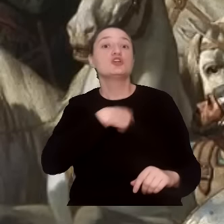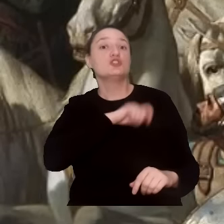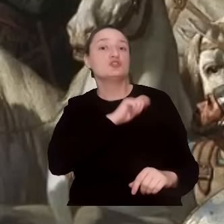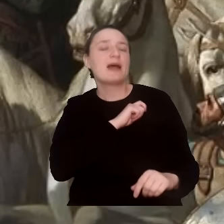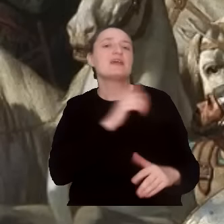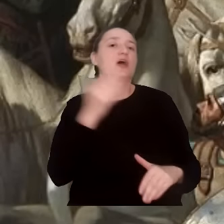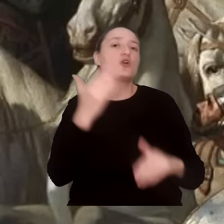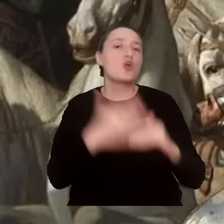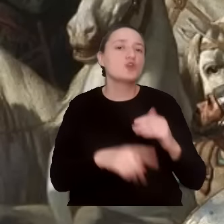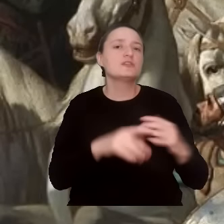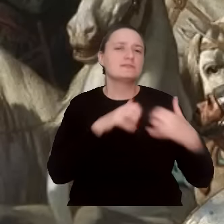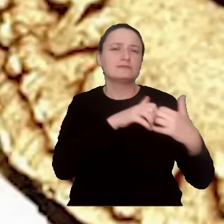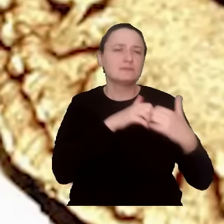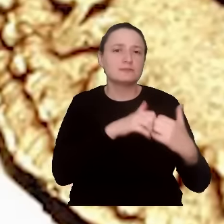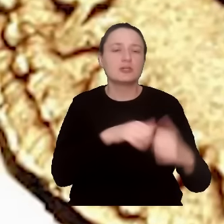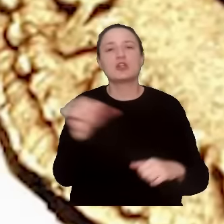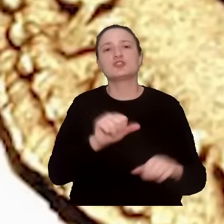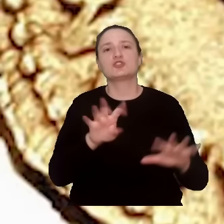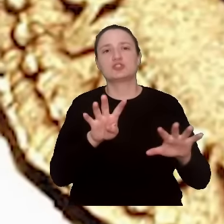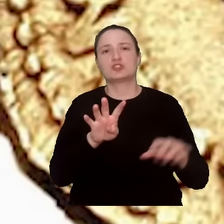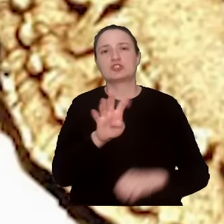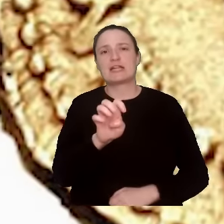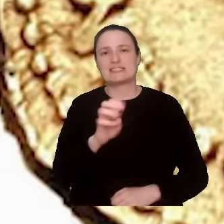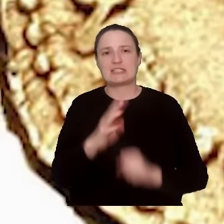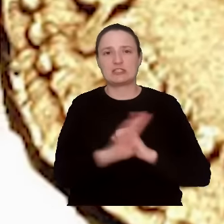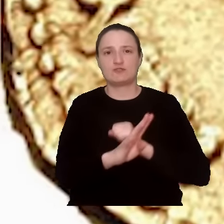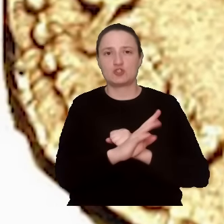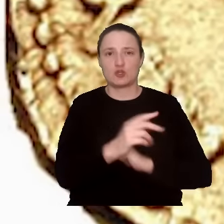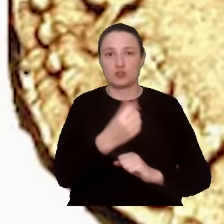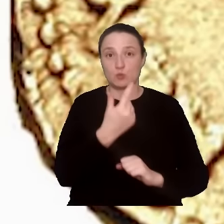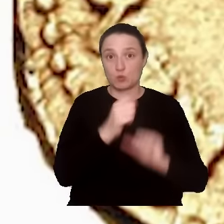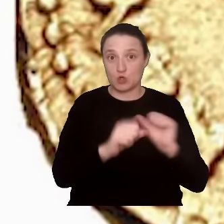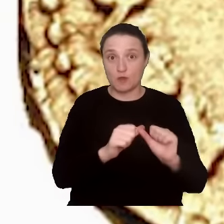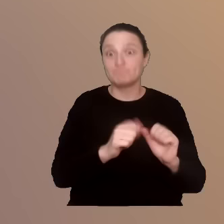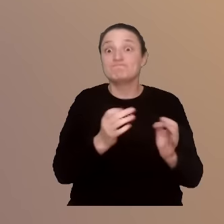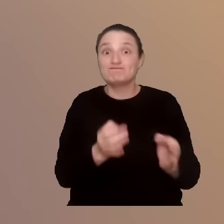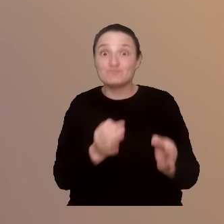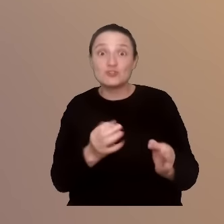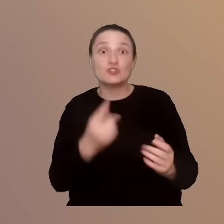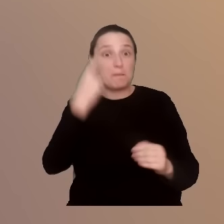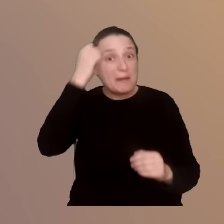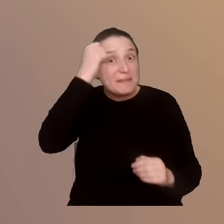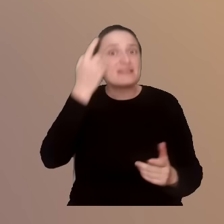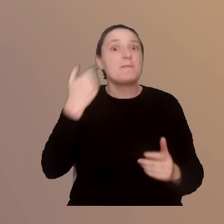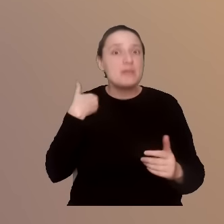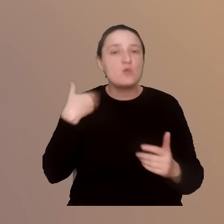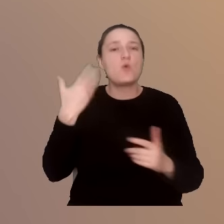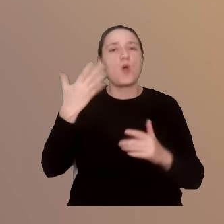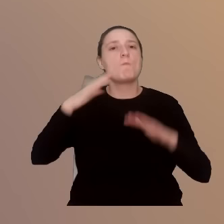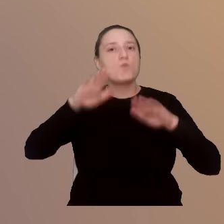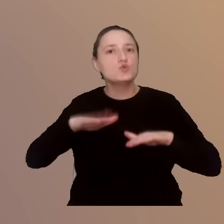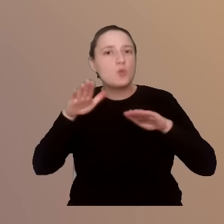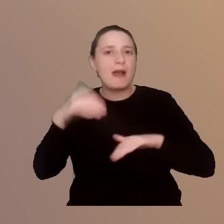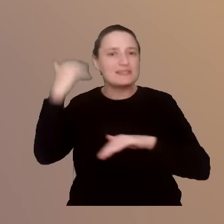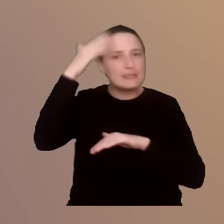w 1492 roku. Dzisiaj pamiątką po muzułmańskim panowaniu są zabytki kultury, jak